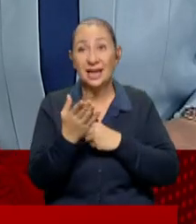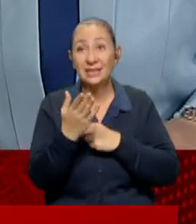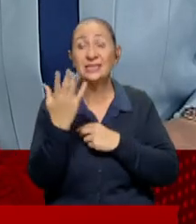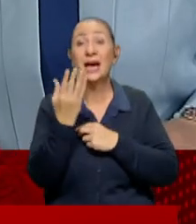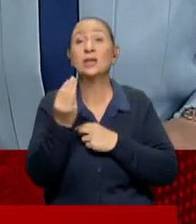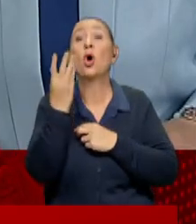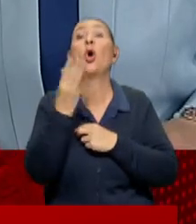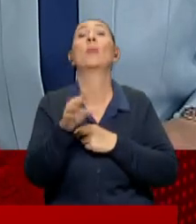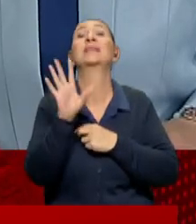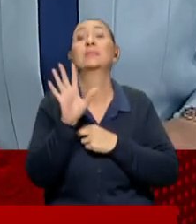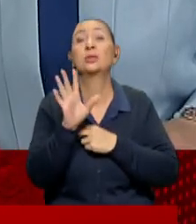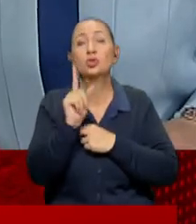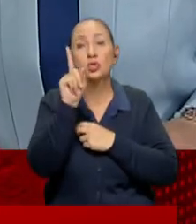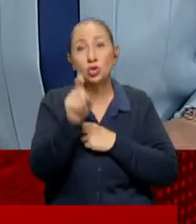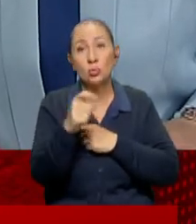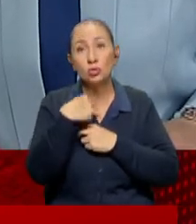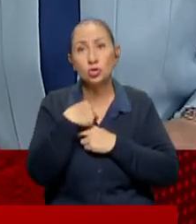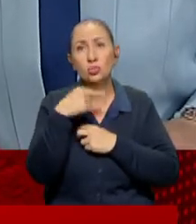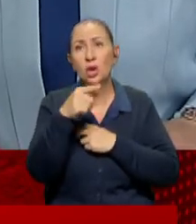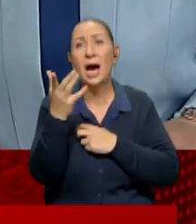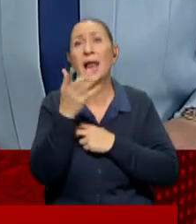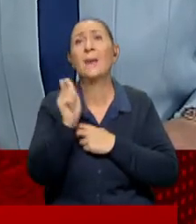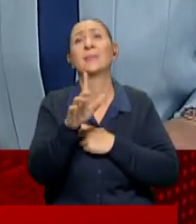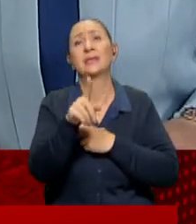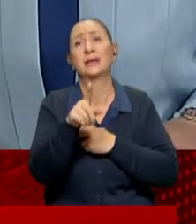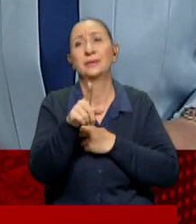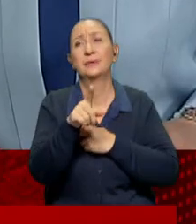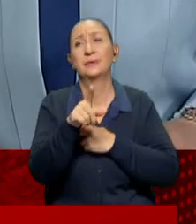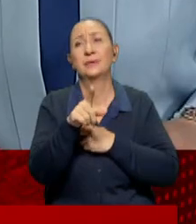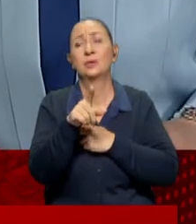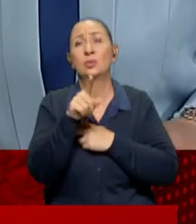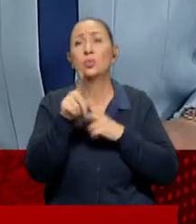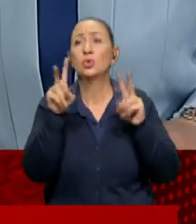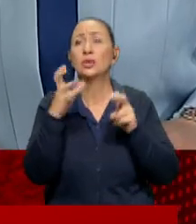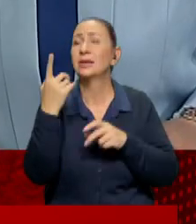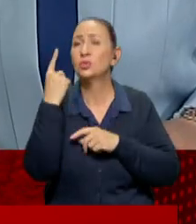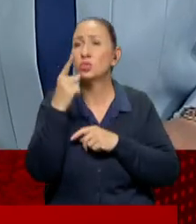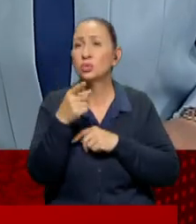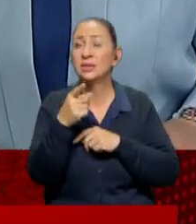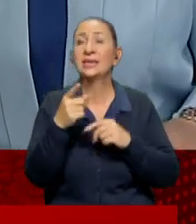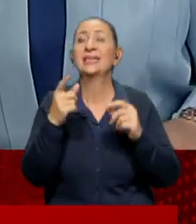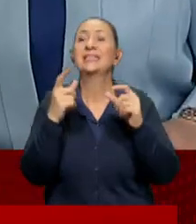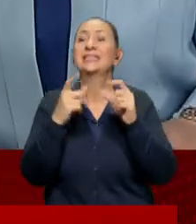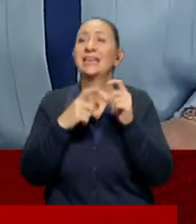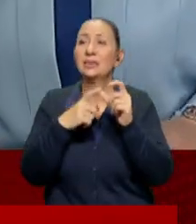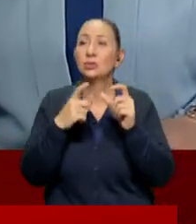daha iyi olmaz mı diye sormuştum. Bunu hala yapmadılar. Bu konuda ne düşünüyorsun?